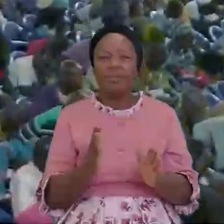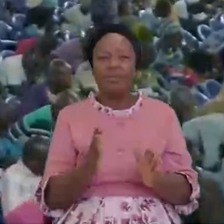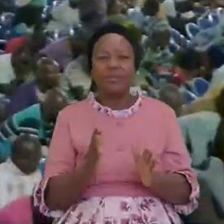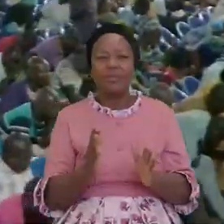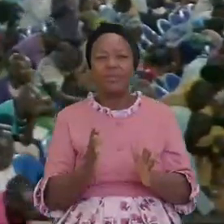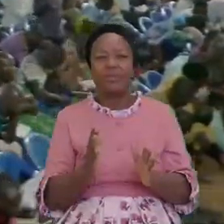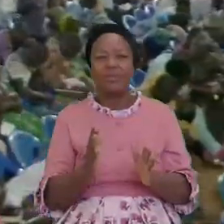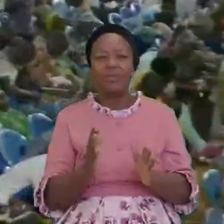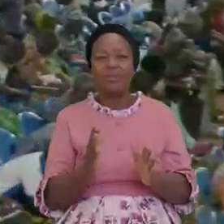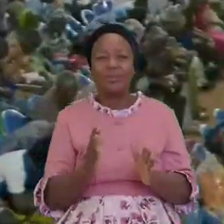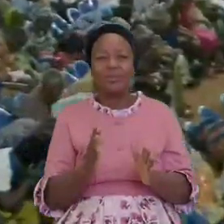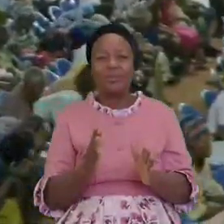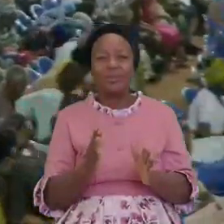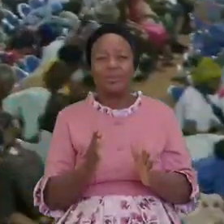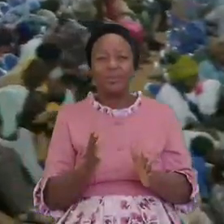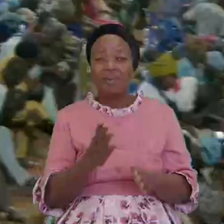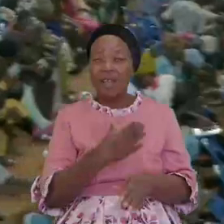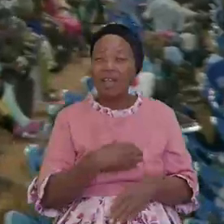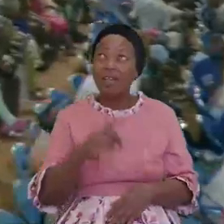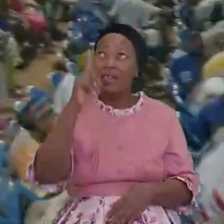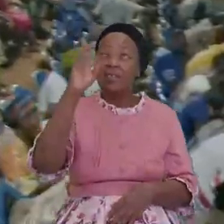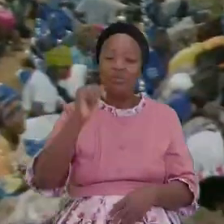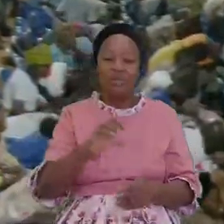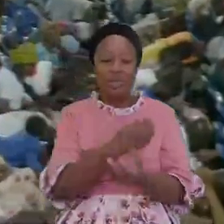Je viens au Rédempteur digne de confiance.